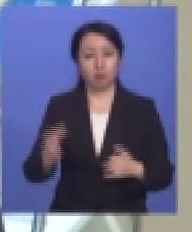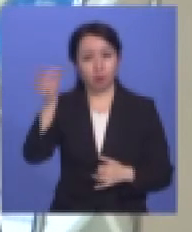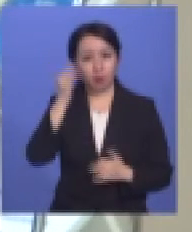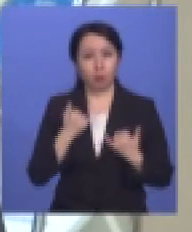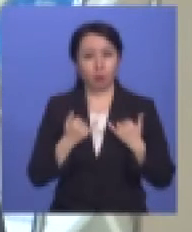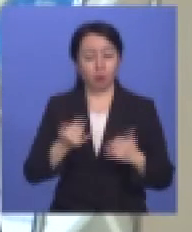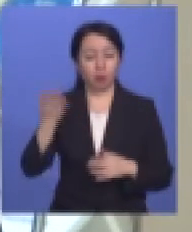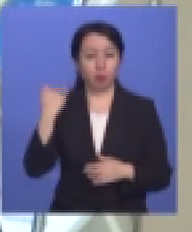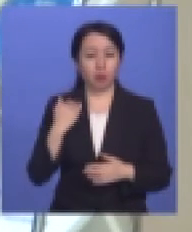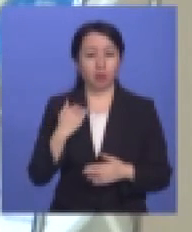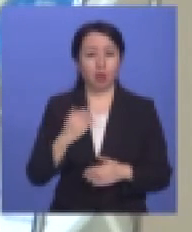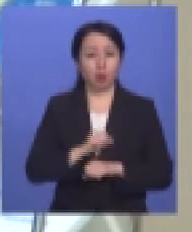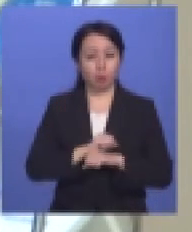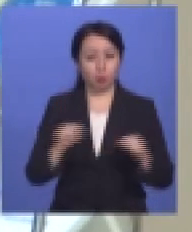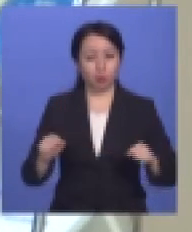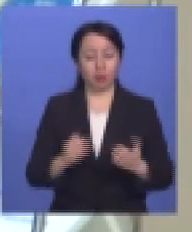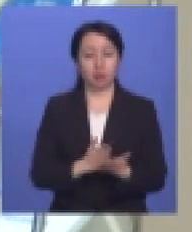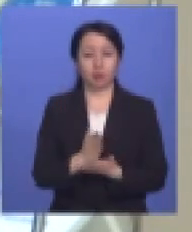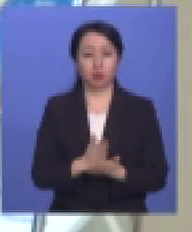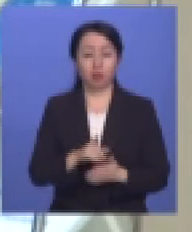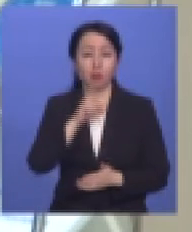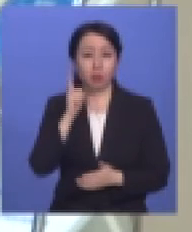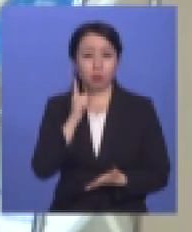наших предков. Опираясь на их подвиги, на их заслуги,